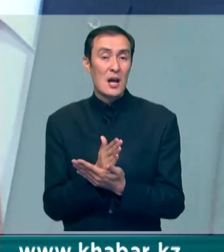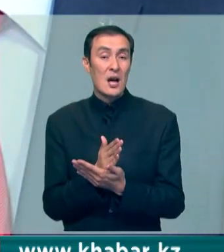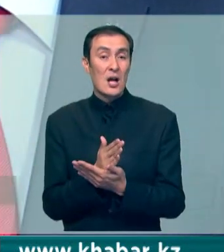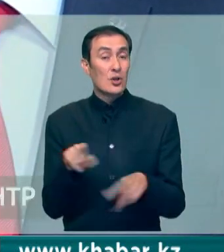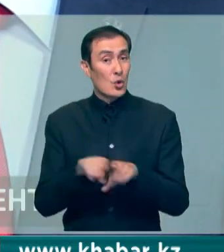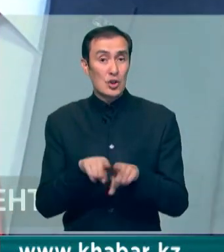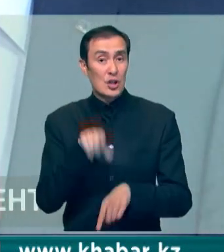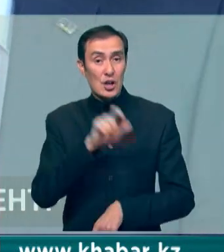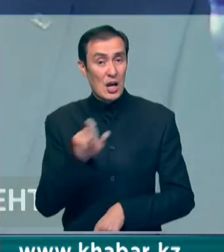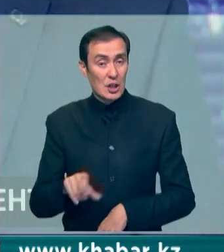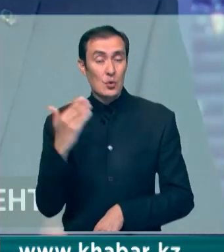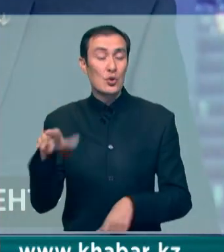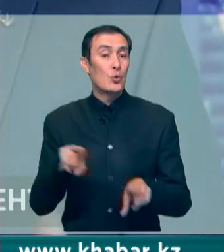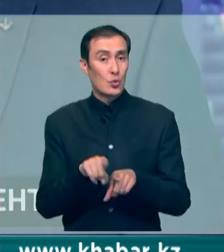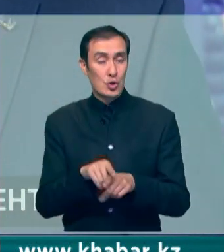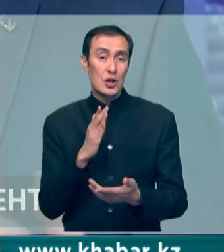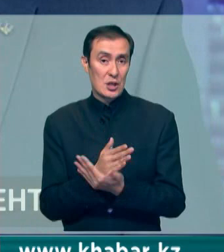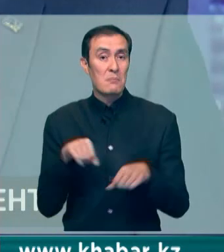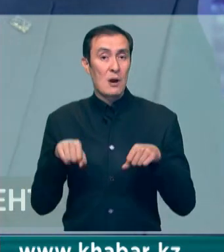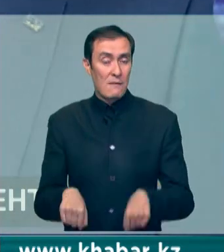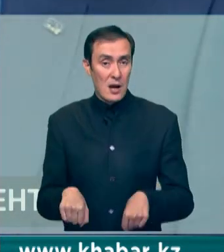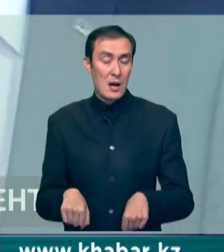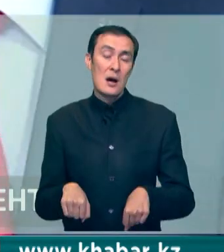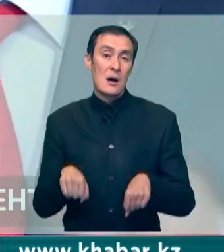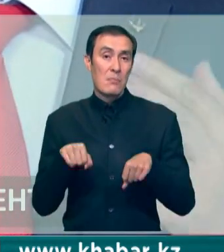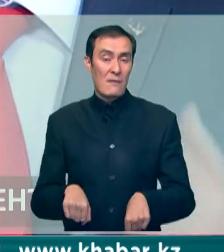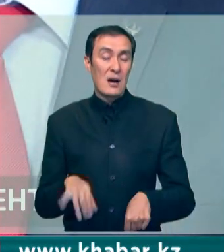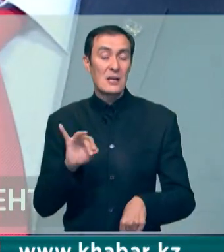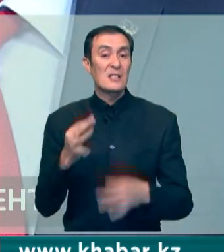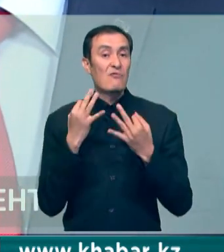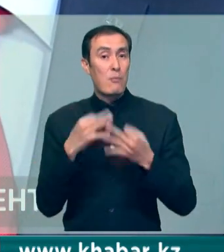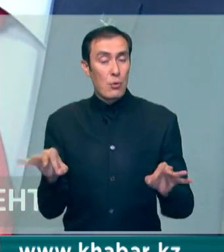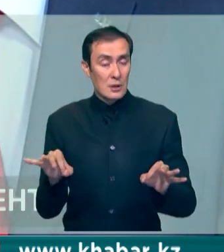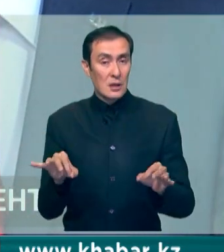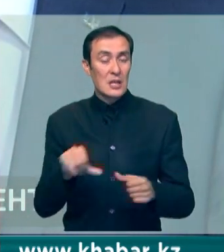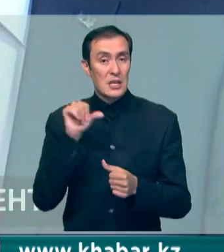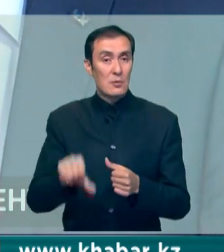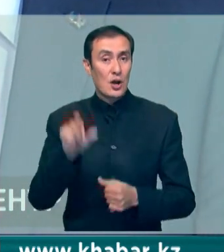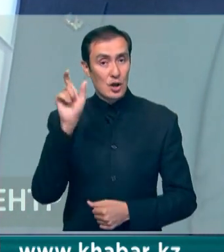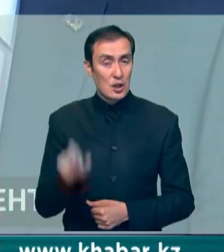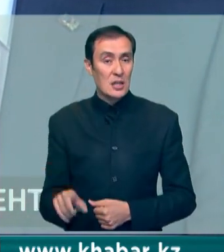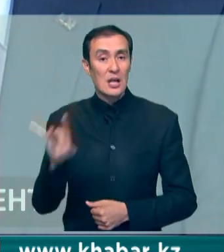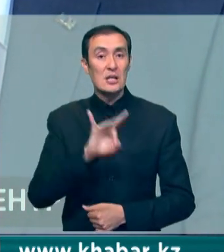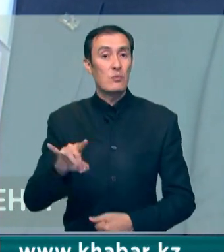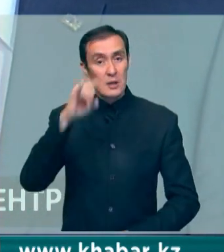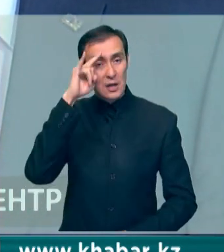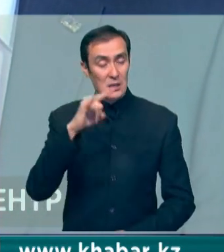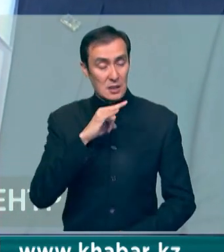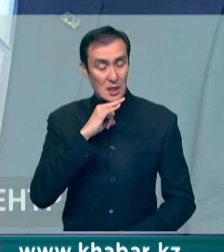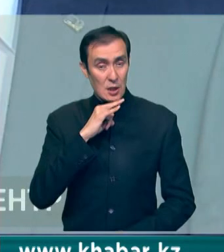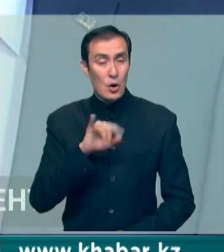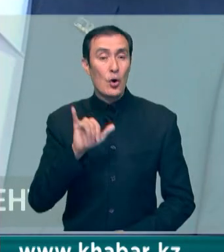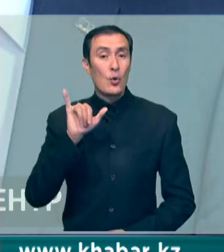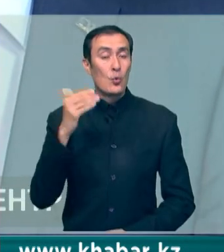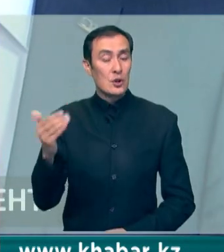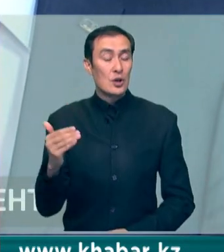граждан и и на них распространяется себе право свободы именно гражданина республики казахстан они